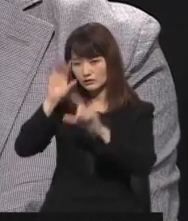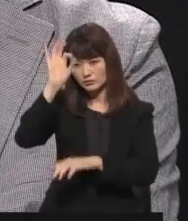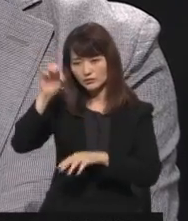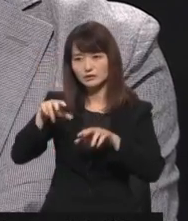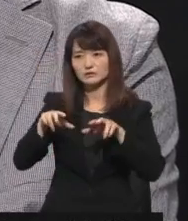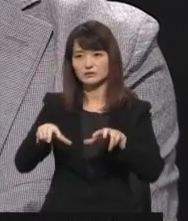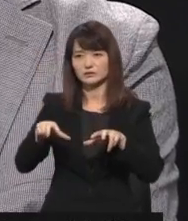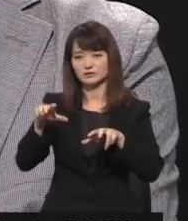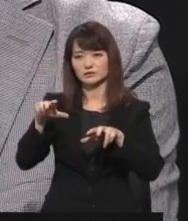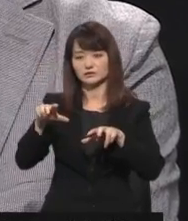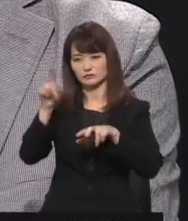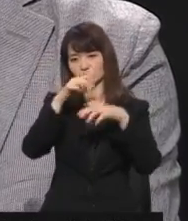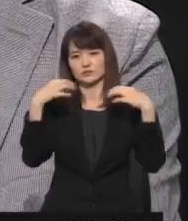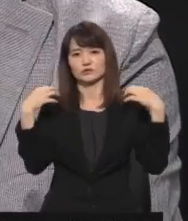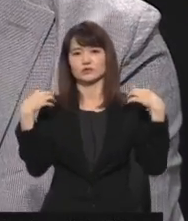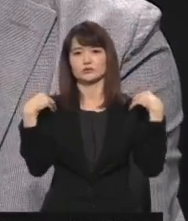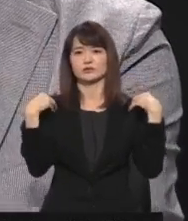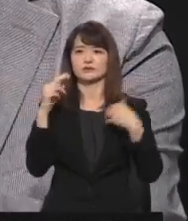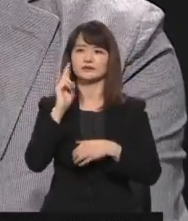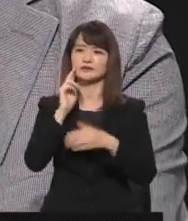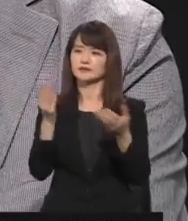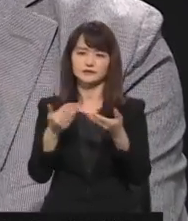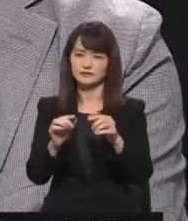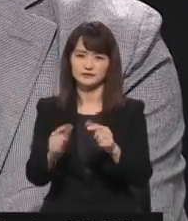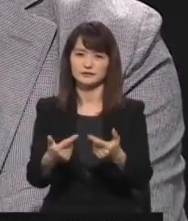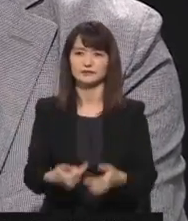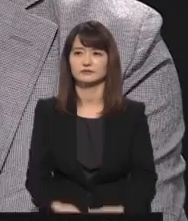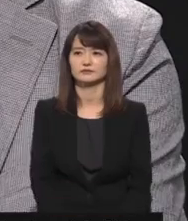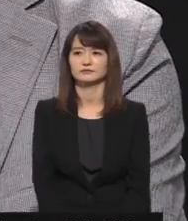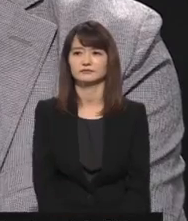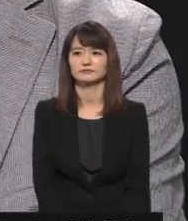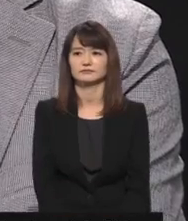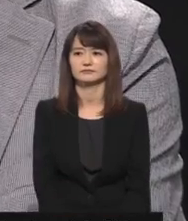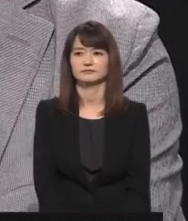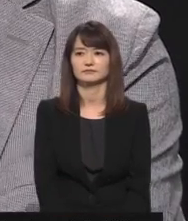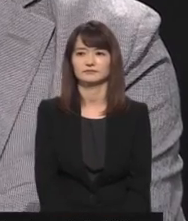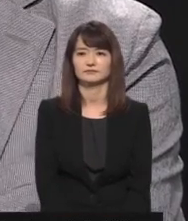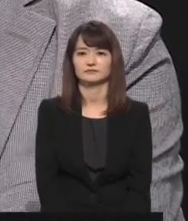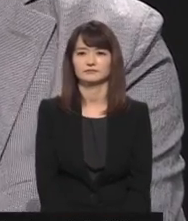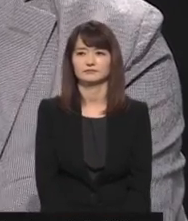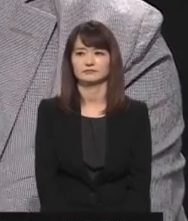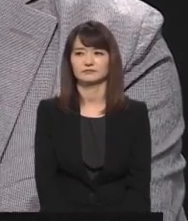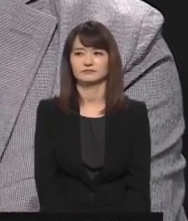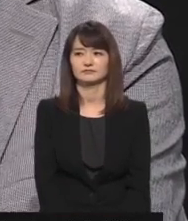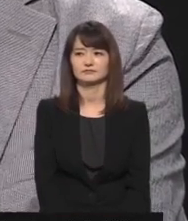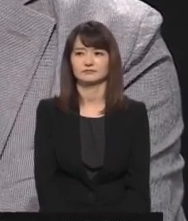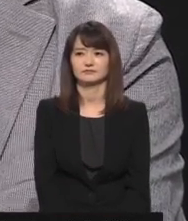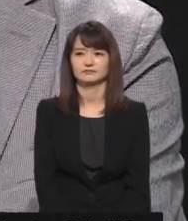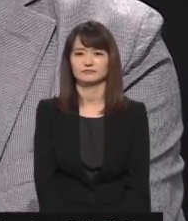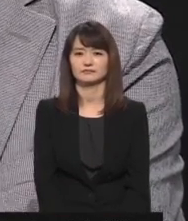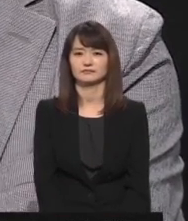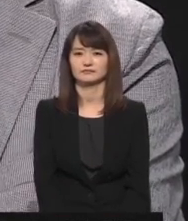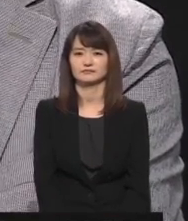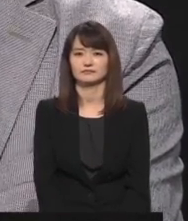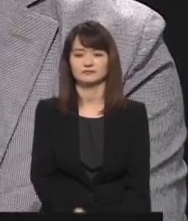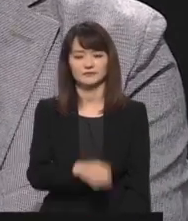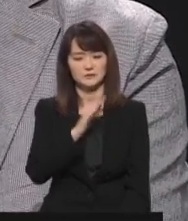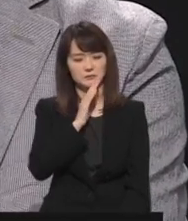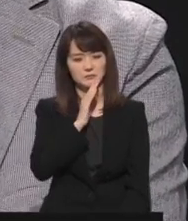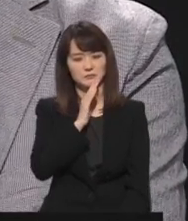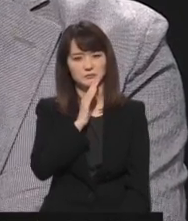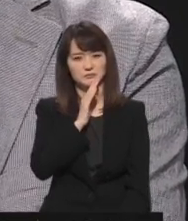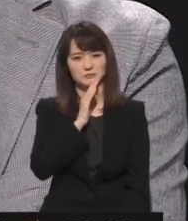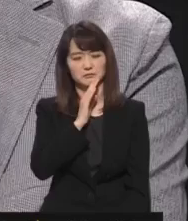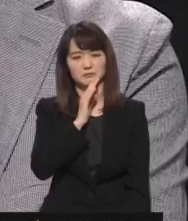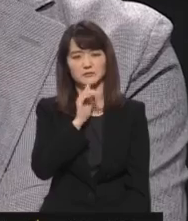그런 물이 아니라 하지는 않을 거라고 생각합니다 아무튼 물귀신이 에요 응 아 구상금 기울기 시리게 사람은 물 귀신입니다 그때